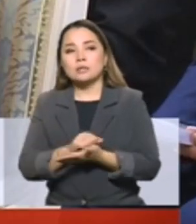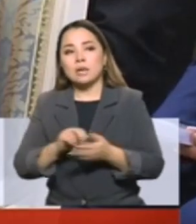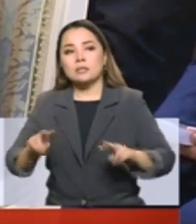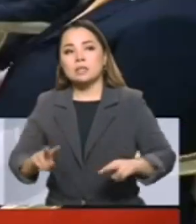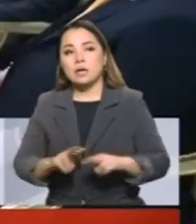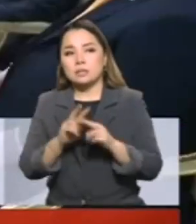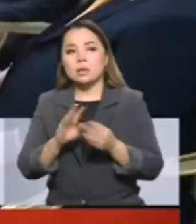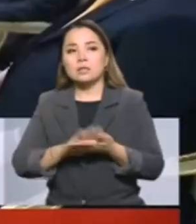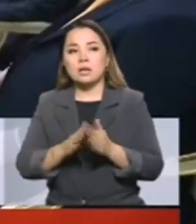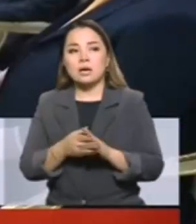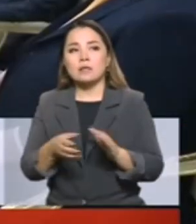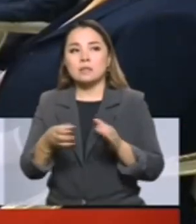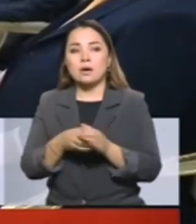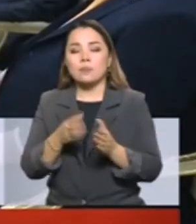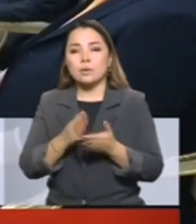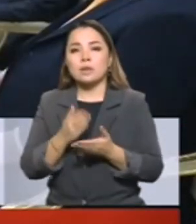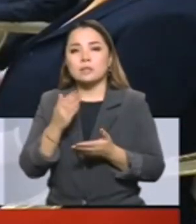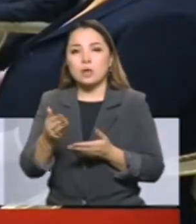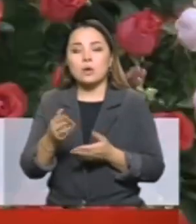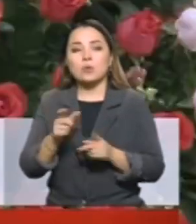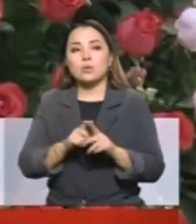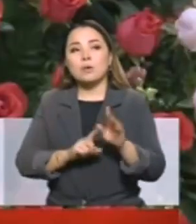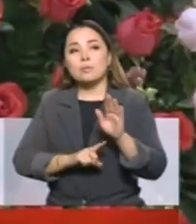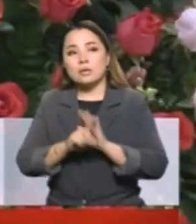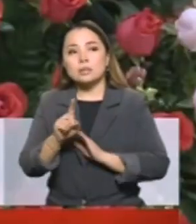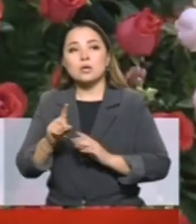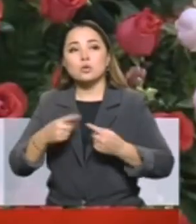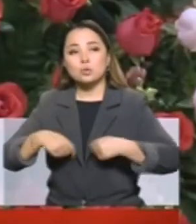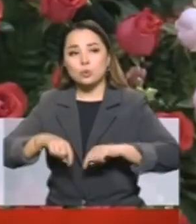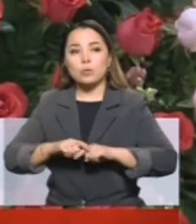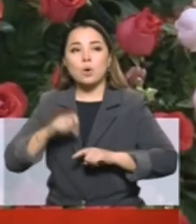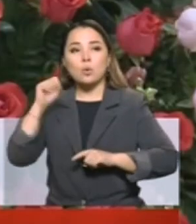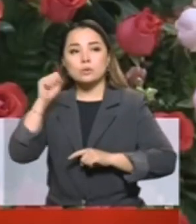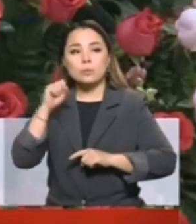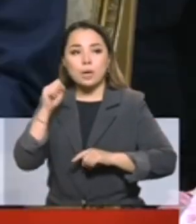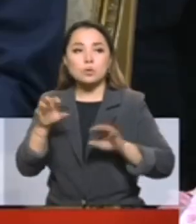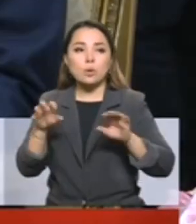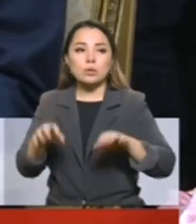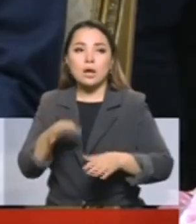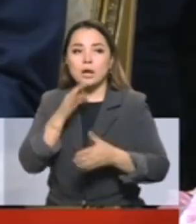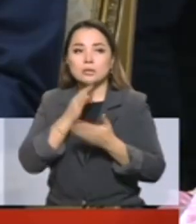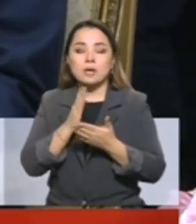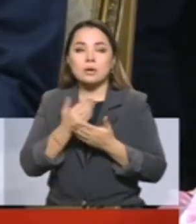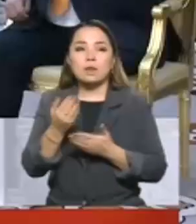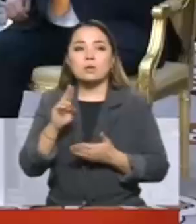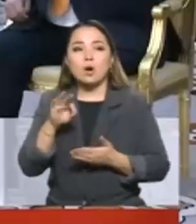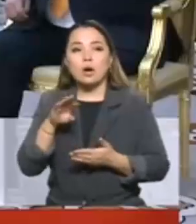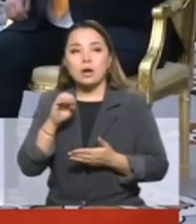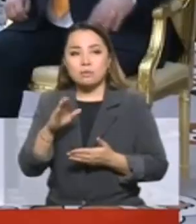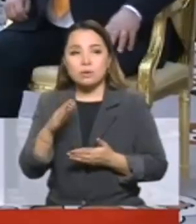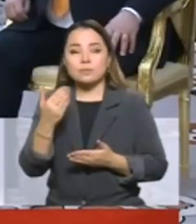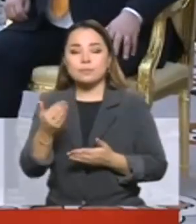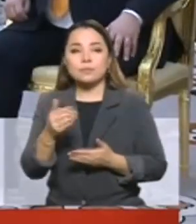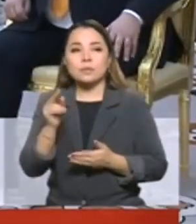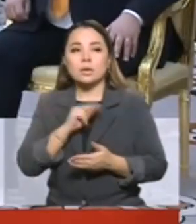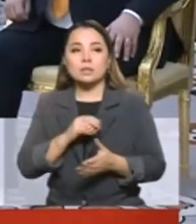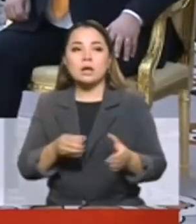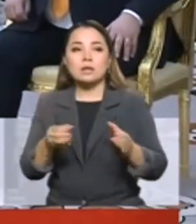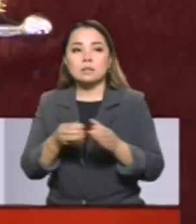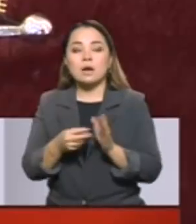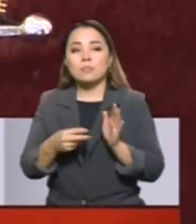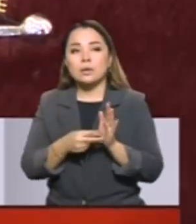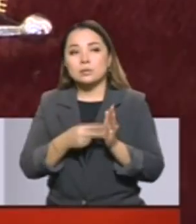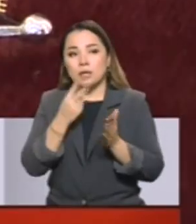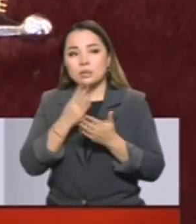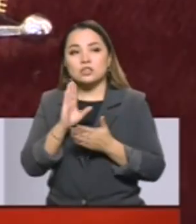саммит декларациясы бар. Бұдан бөлек сөз басында биыл ұйымға Өзбекстан төраға болғанын айттық. Қасым Жомарт Тоқаев әріптесінің еңбегін